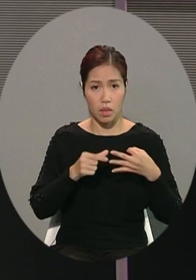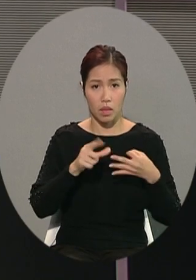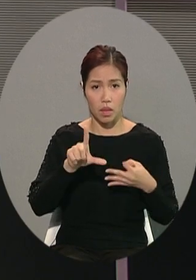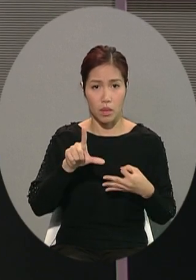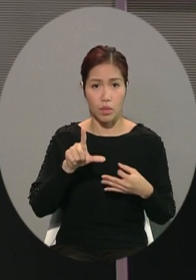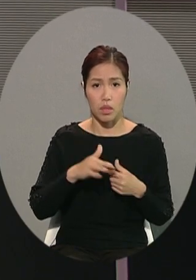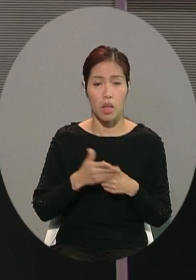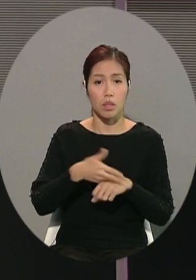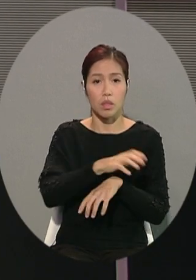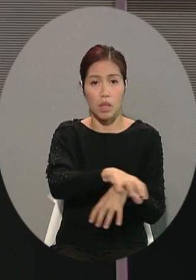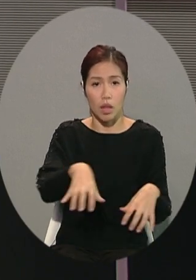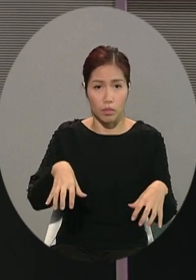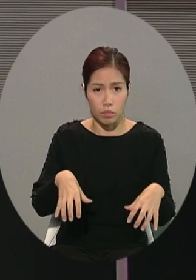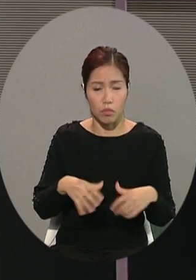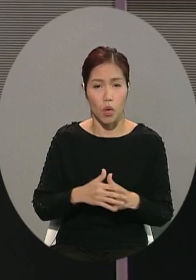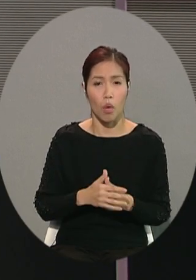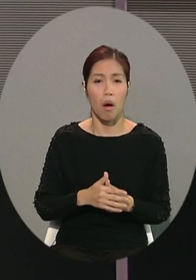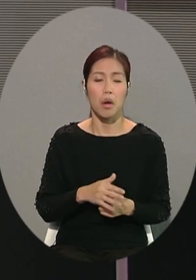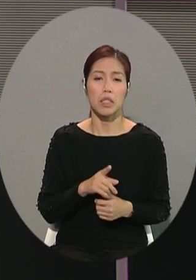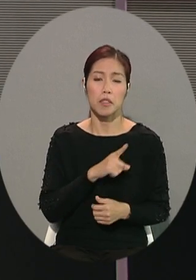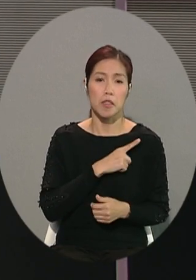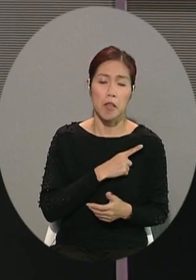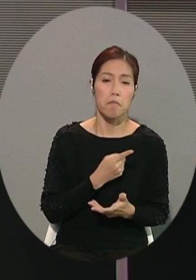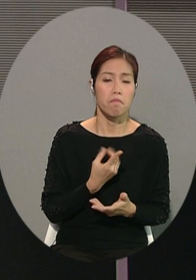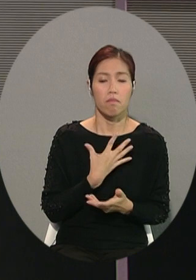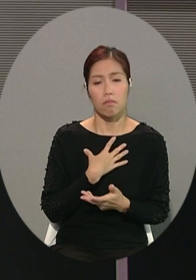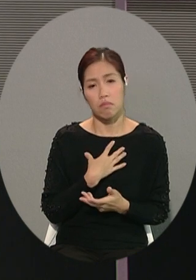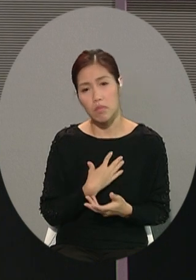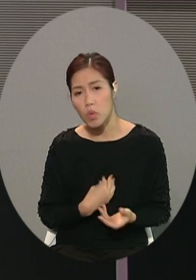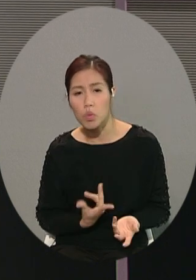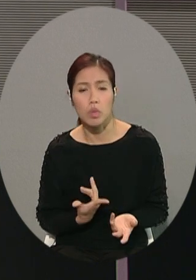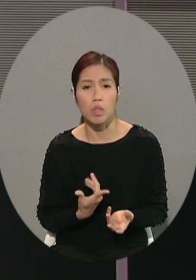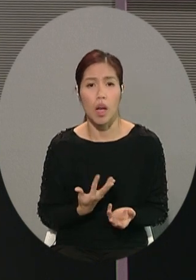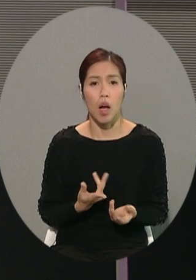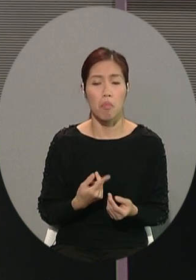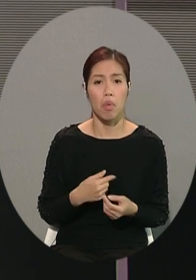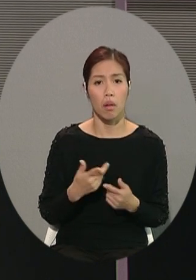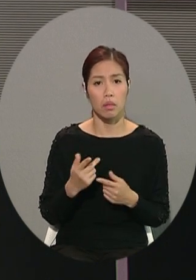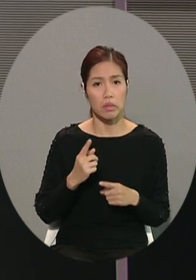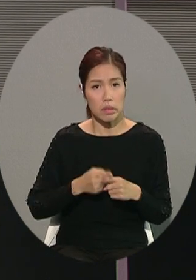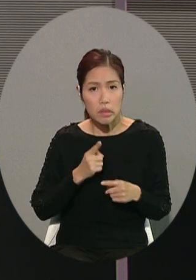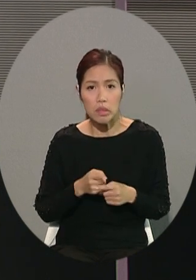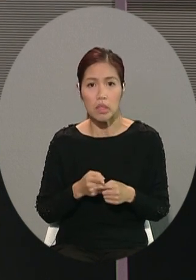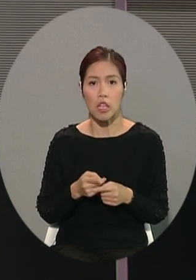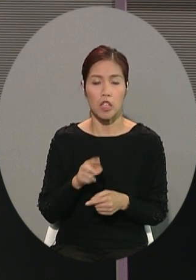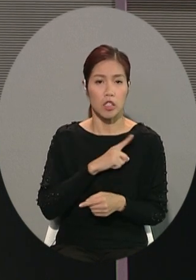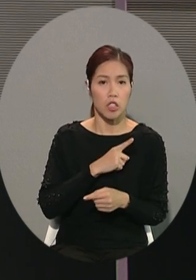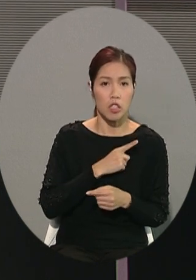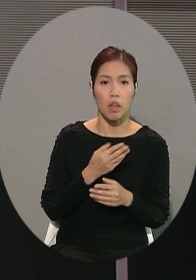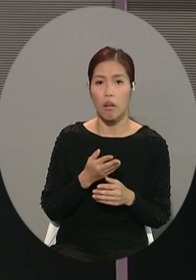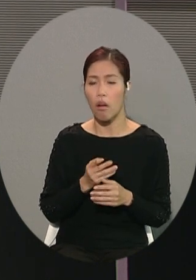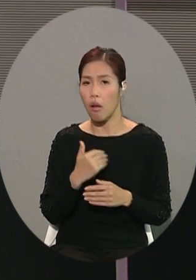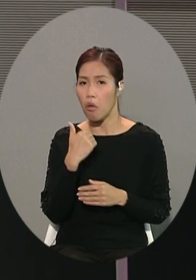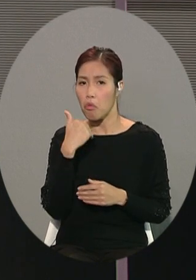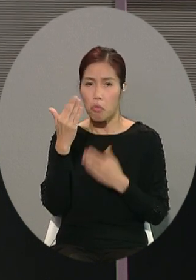喺社區入邊咧就講到自己好無助、好無奈，但係咧其實就不停咁樣又告人啊，又打壓其他啲人，